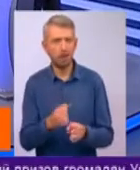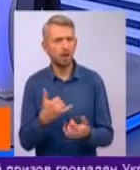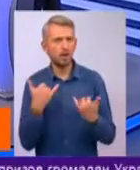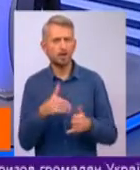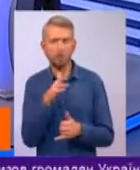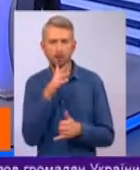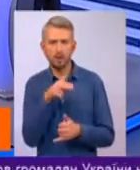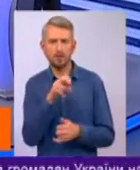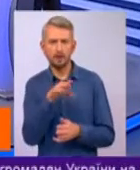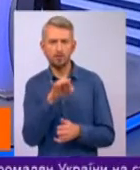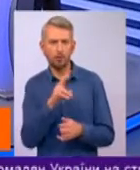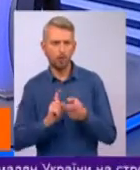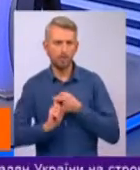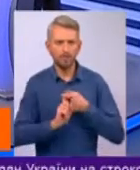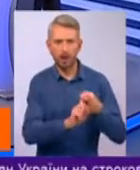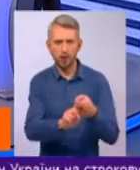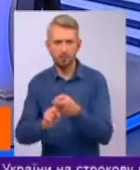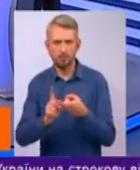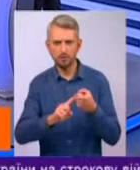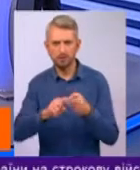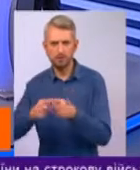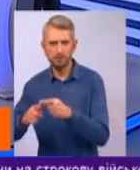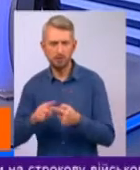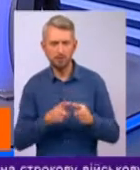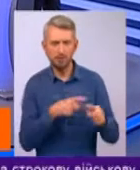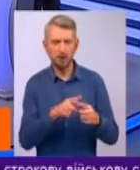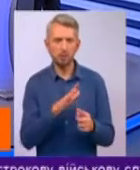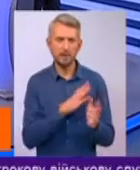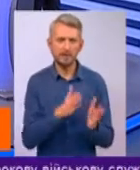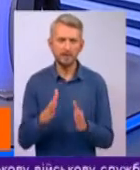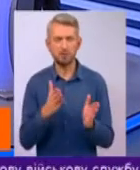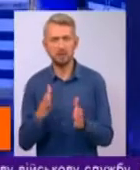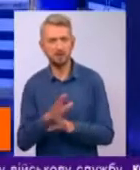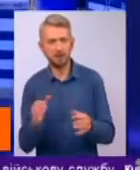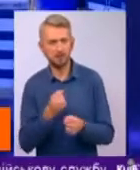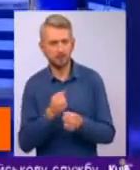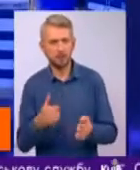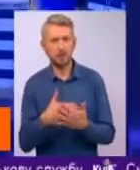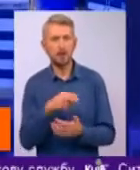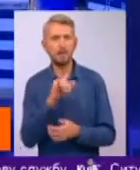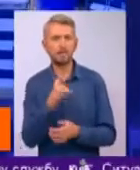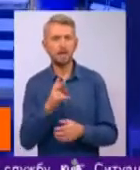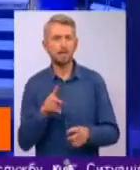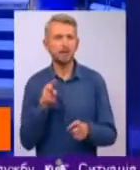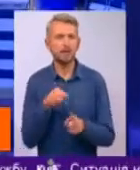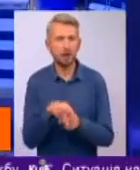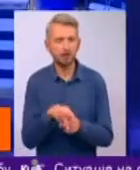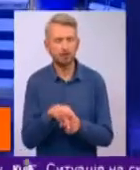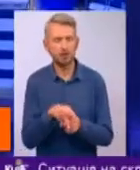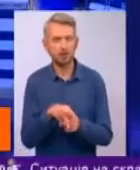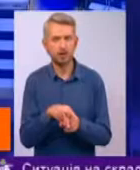детонації боєприпасів бувають системні, несистемні вибухи? Наприклад, в пік навантаження,